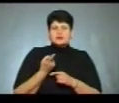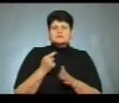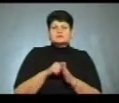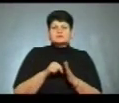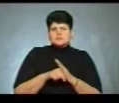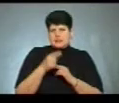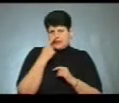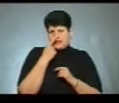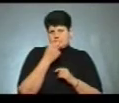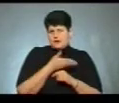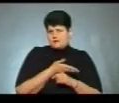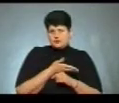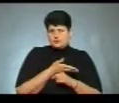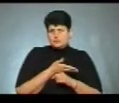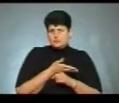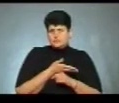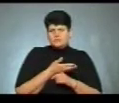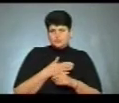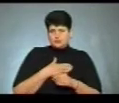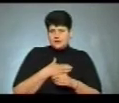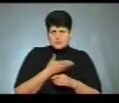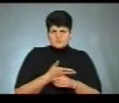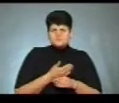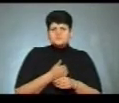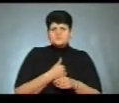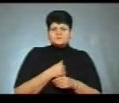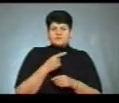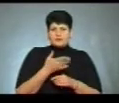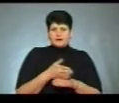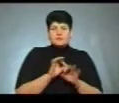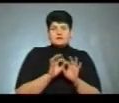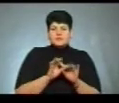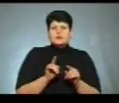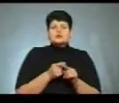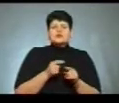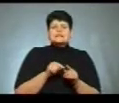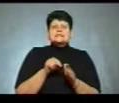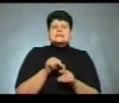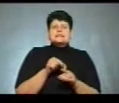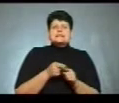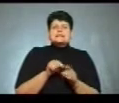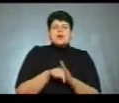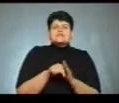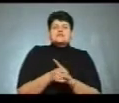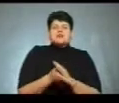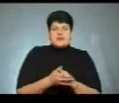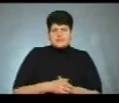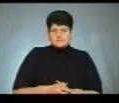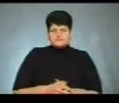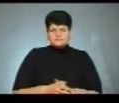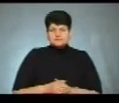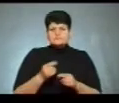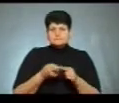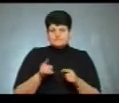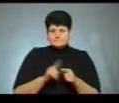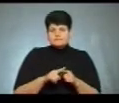недавно у нашому ефірі. І також хочу, щоб ви прокоментували, зокрема, що це означає. Ну, це визначення, яке